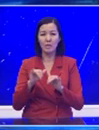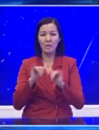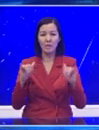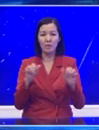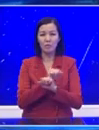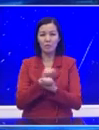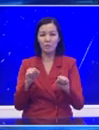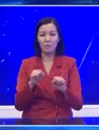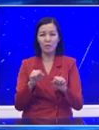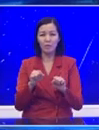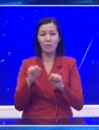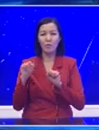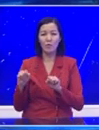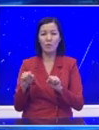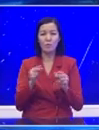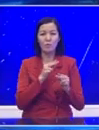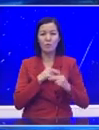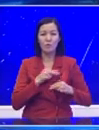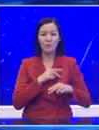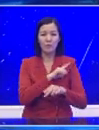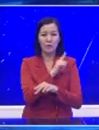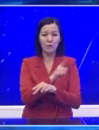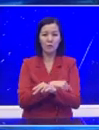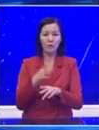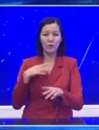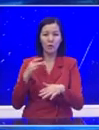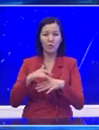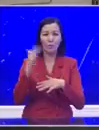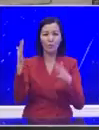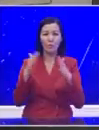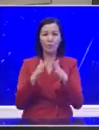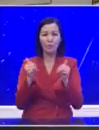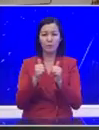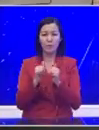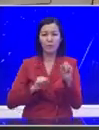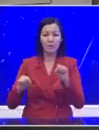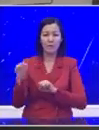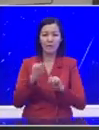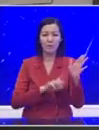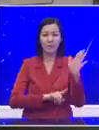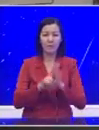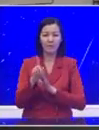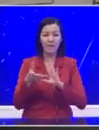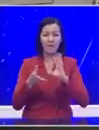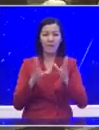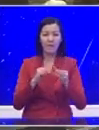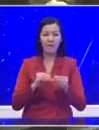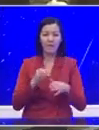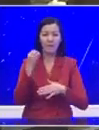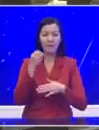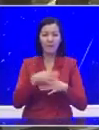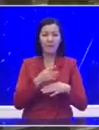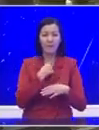мақсатында залалсыздандыру жұмыстары күшейген. Соның ішінде көп қабатты үйлер маңын залалсыздандыру қолға алынды. Жалпы облыс